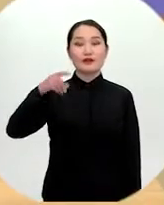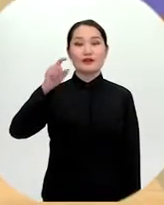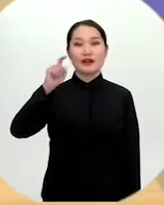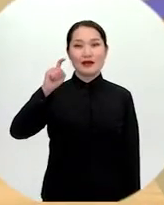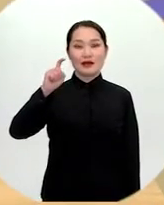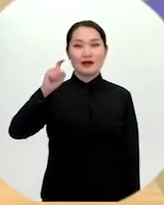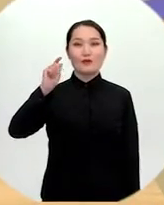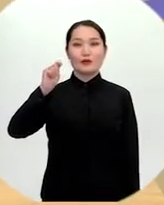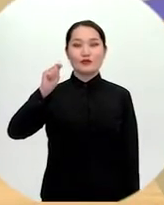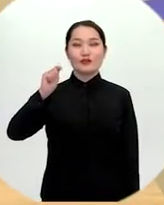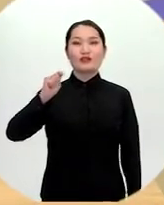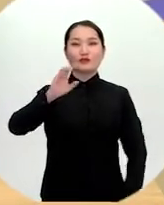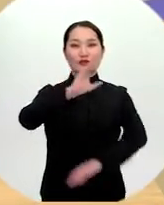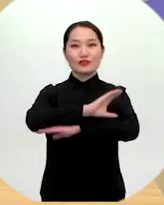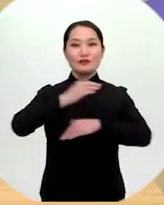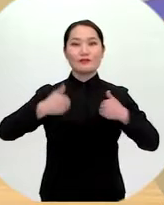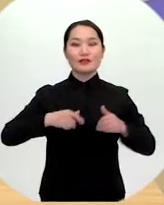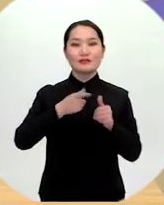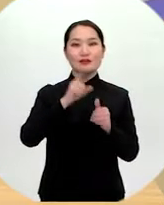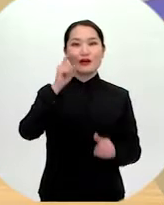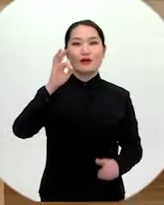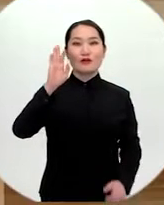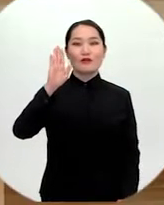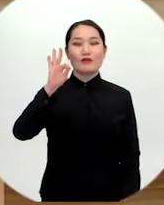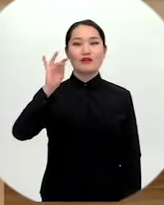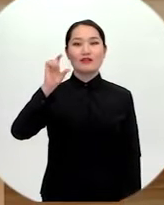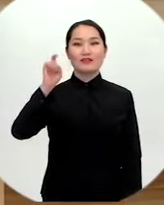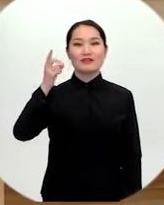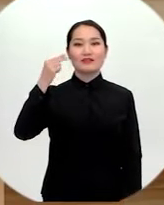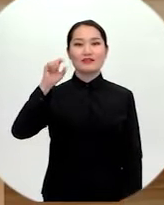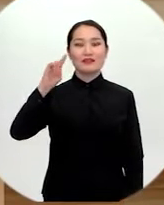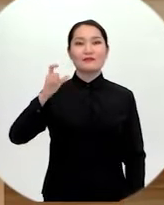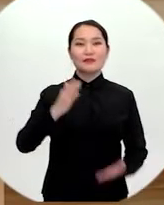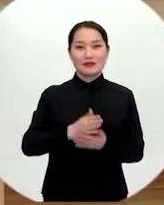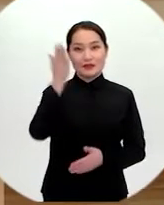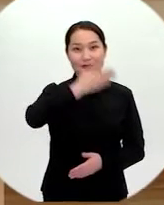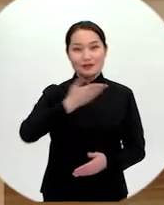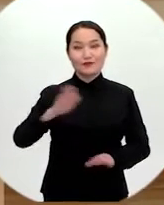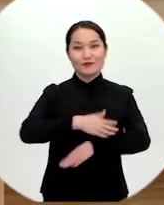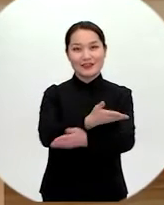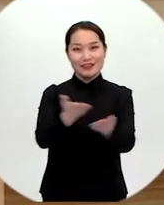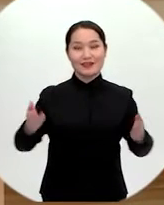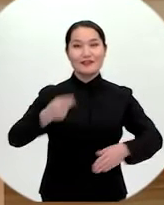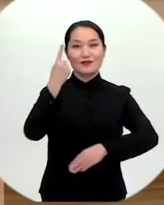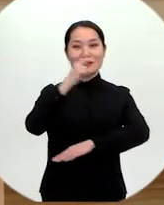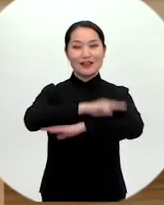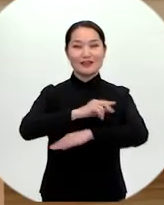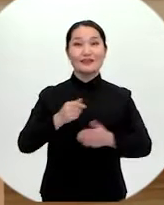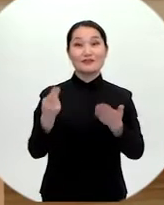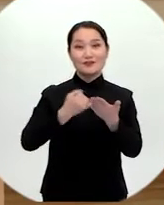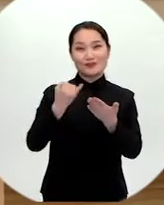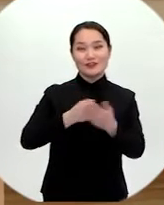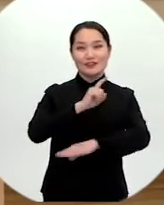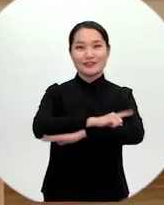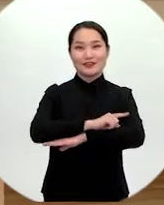Шинэ Монгол Хармаа Бүжиг сургуулийн дизайн технологийн багш Ховор Эрдэнэ байна. За сайн байцгаана уу сурагчдаа. Ингээд 1-р ангийн дизайн технологийн